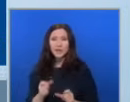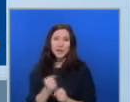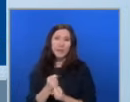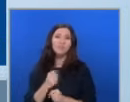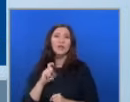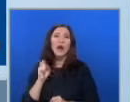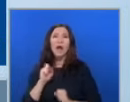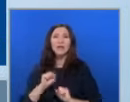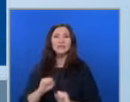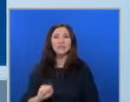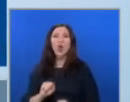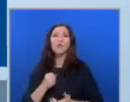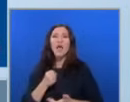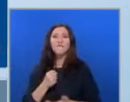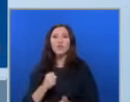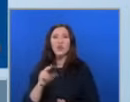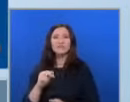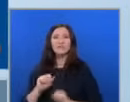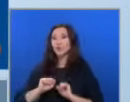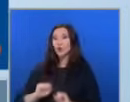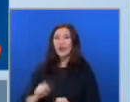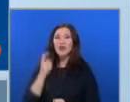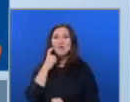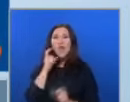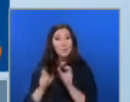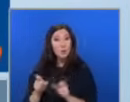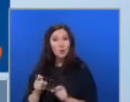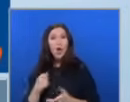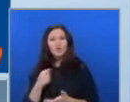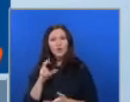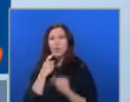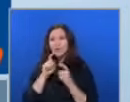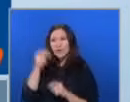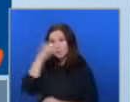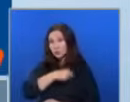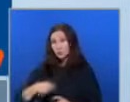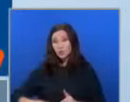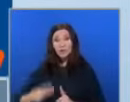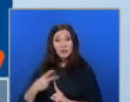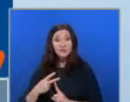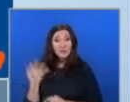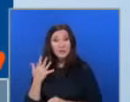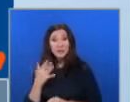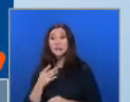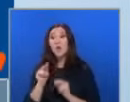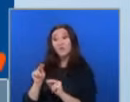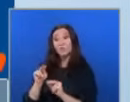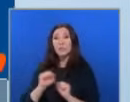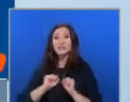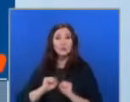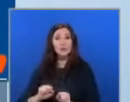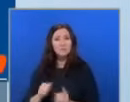гаранционния фонд, казват застрахователни брокери. От фонда коментираха за БНТ, че в петък са уведомили застрахователите за